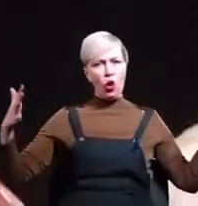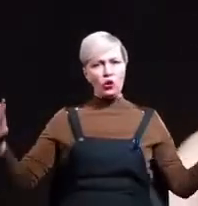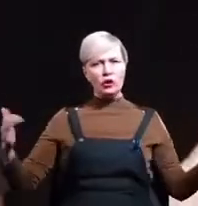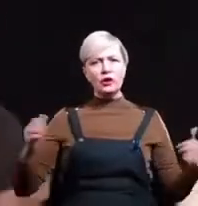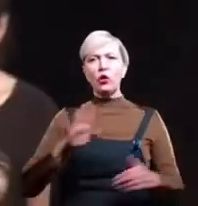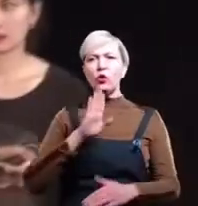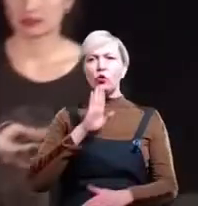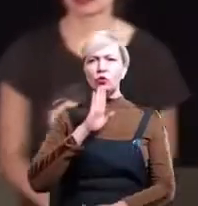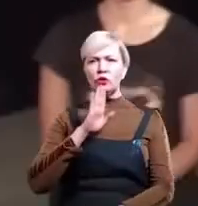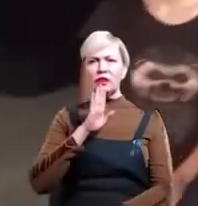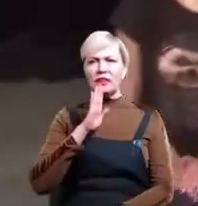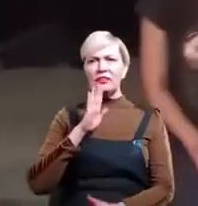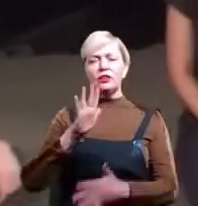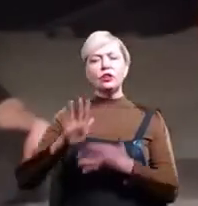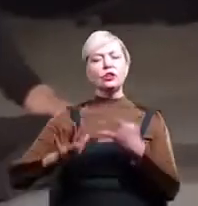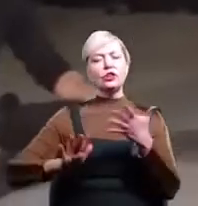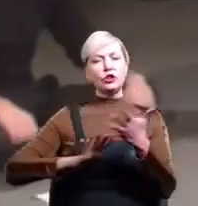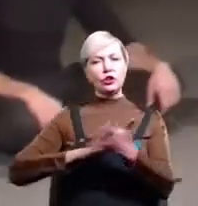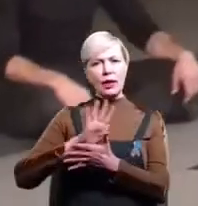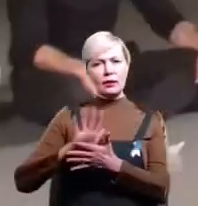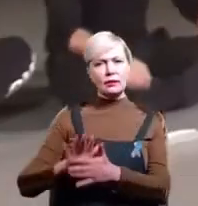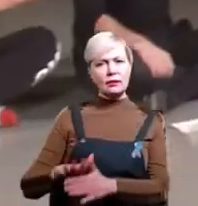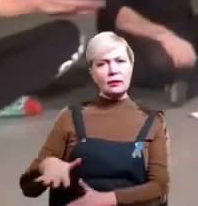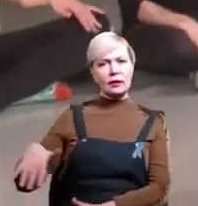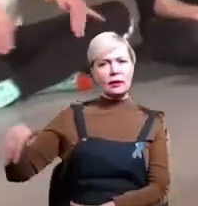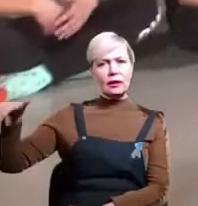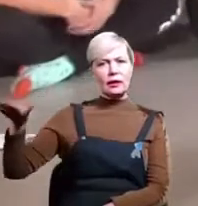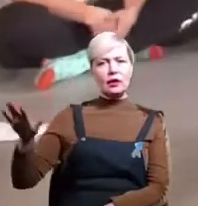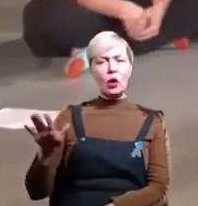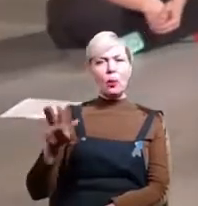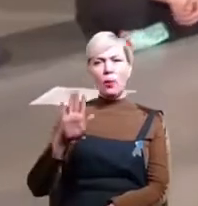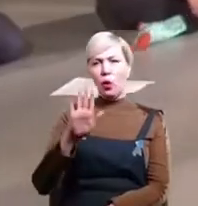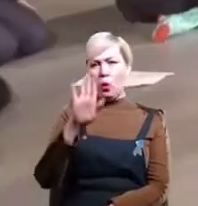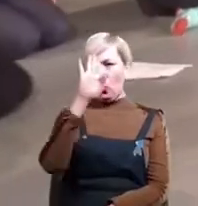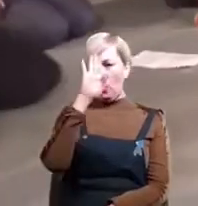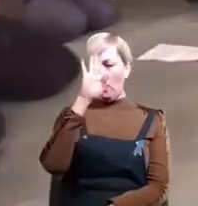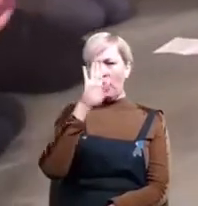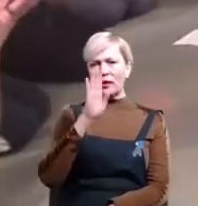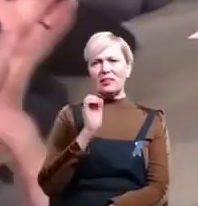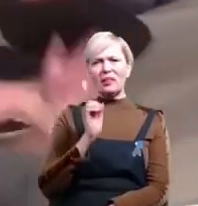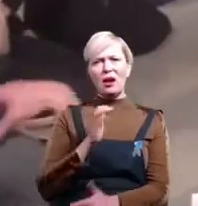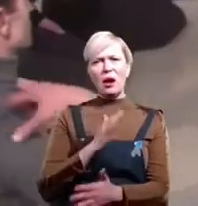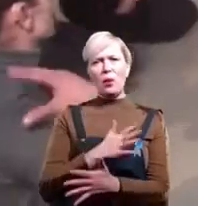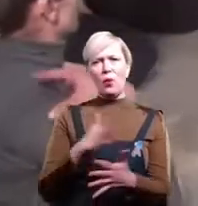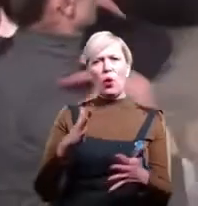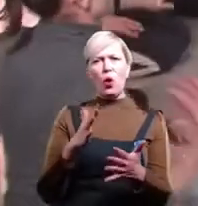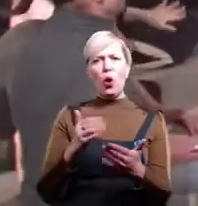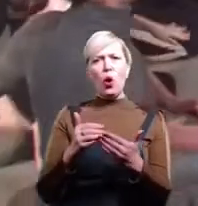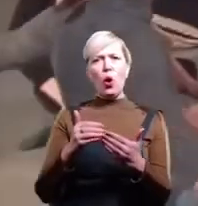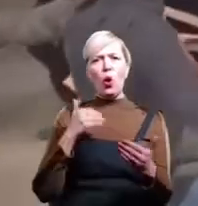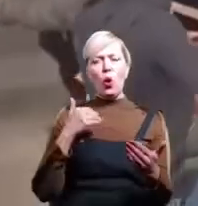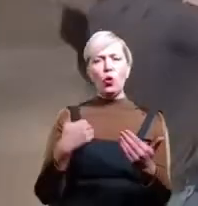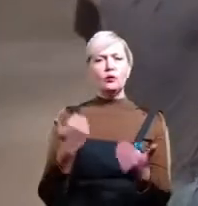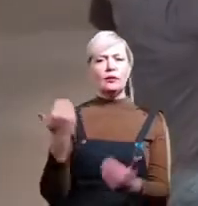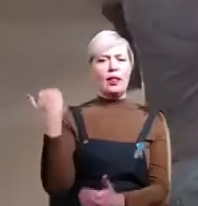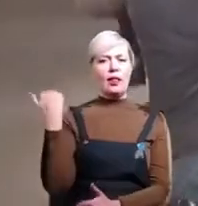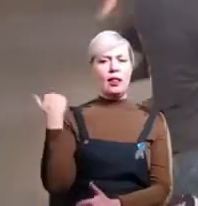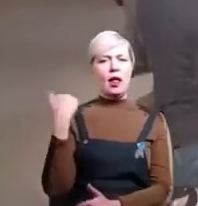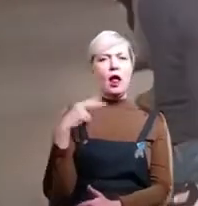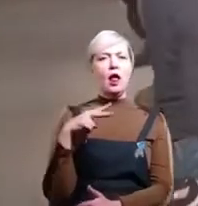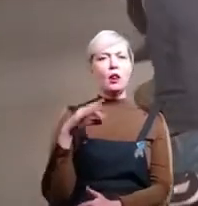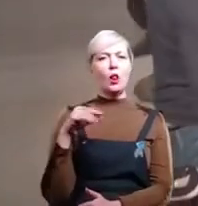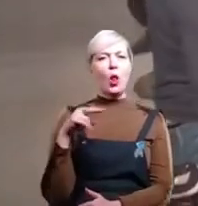у девочек идет жест, правильно? У парней вы больше от лопаток,